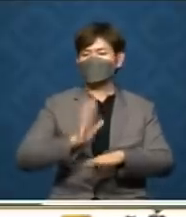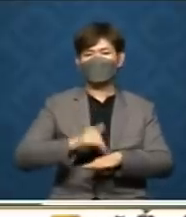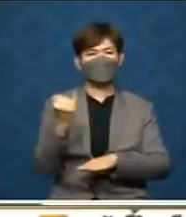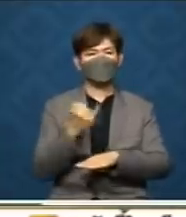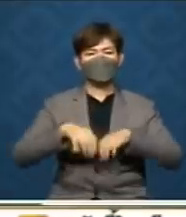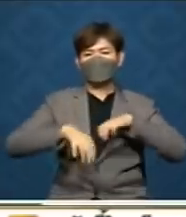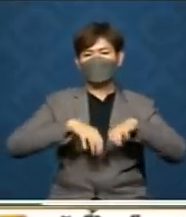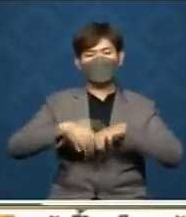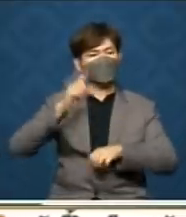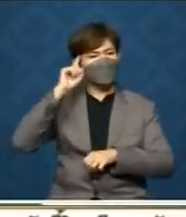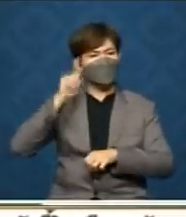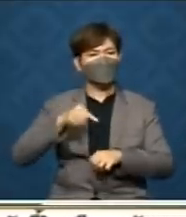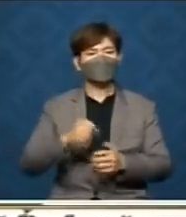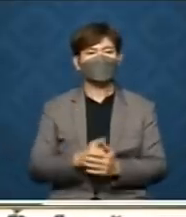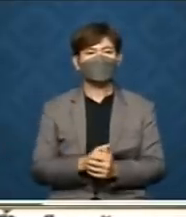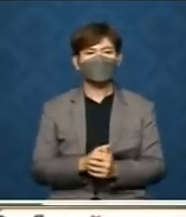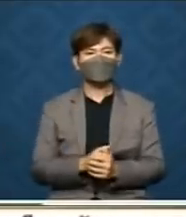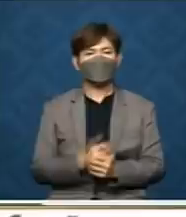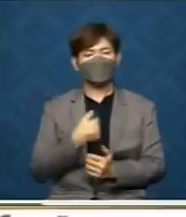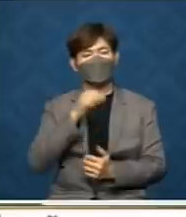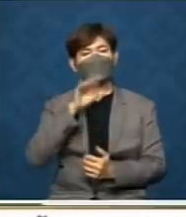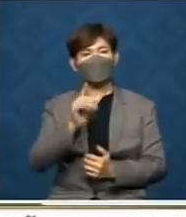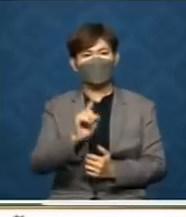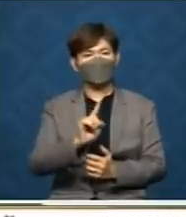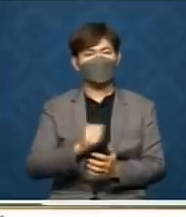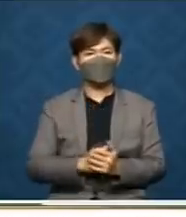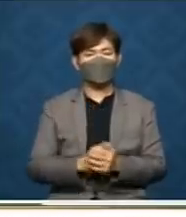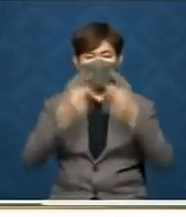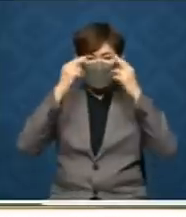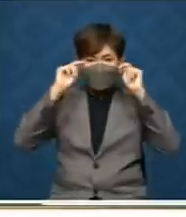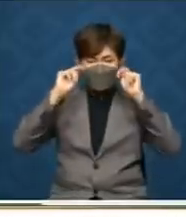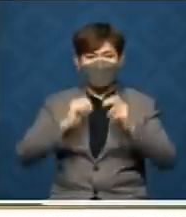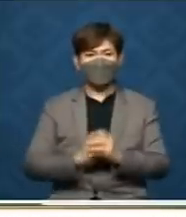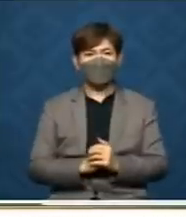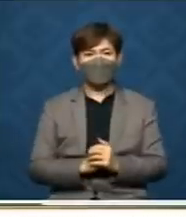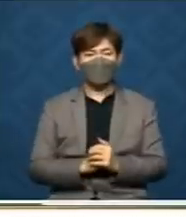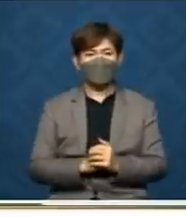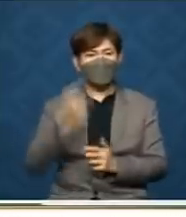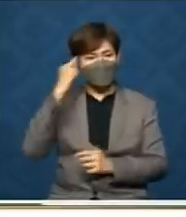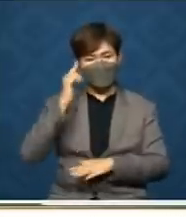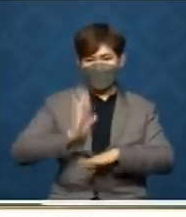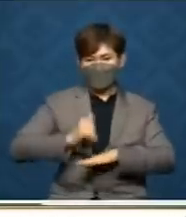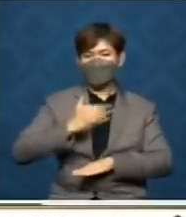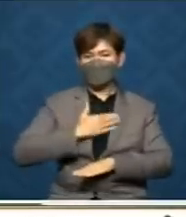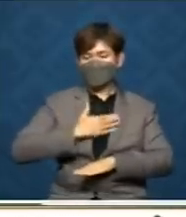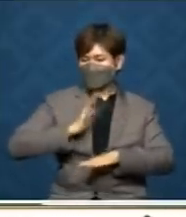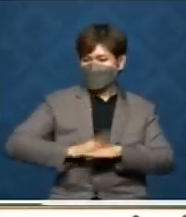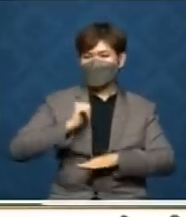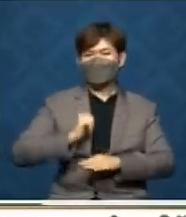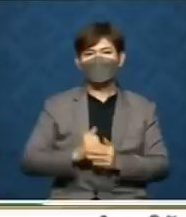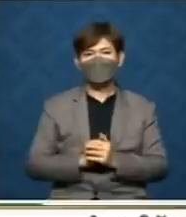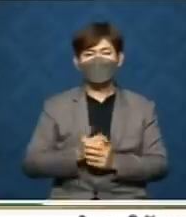สามารถในการบริหารนะครับผมบอกอีกอย่างว่าท่านนายกดีท่านก็คิดว่าท่านเก่งเมื่อ